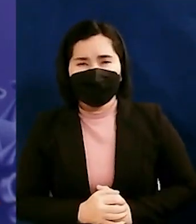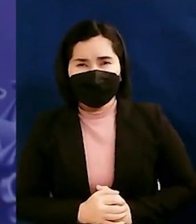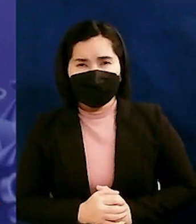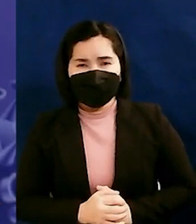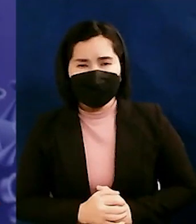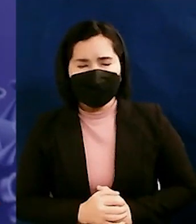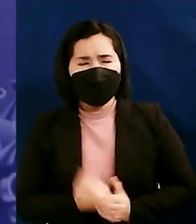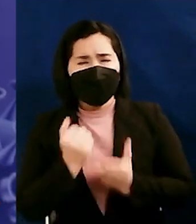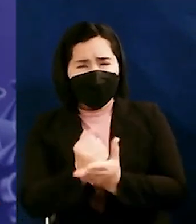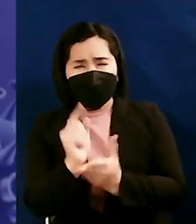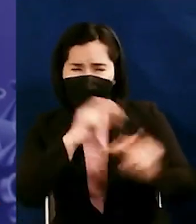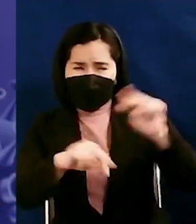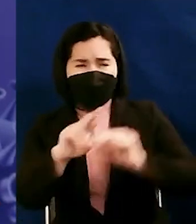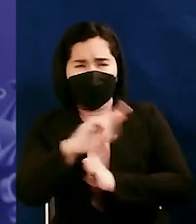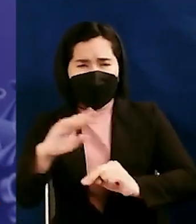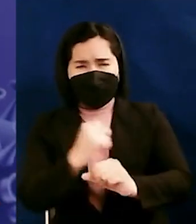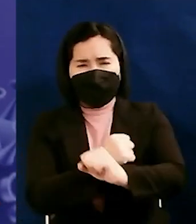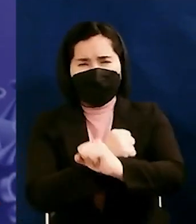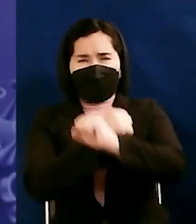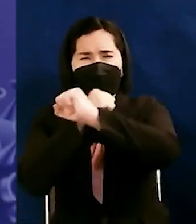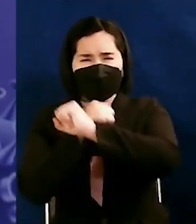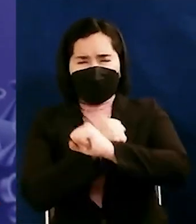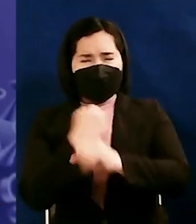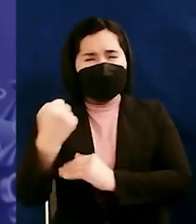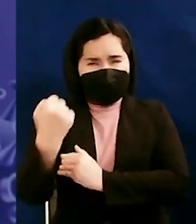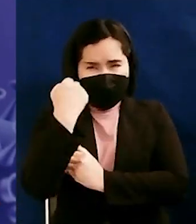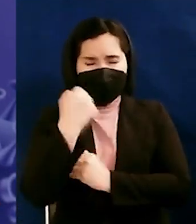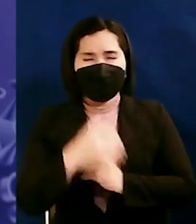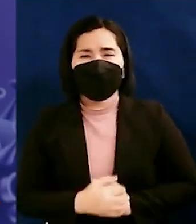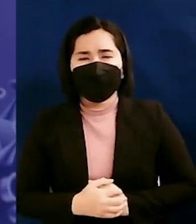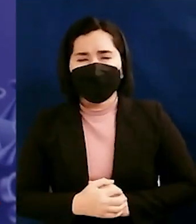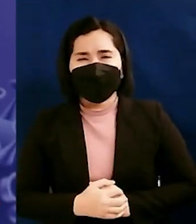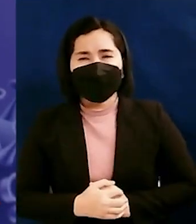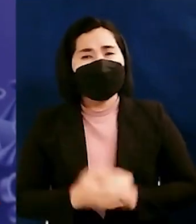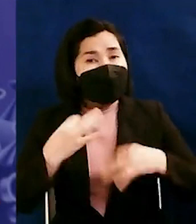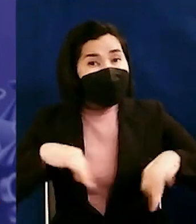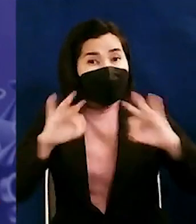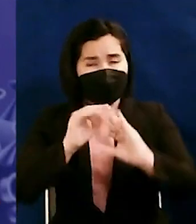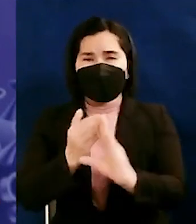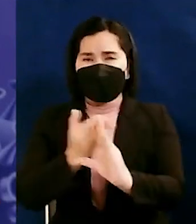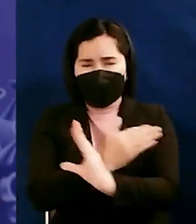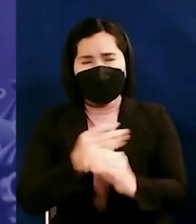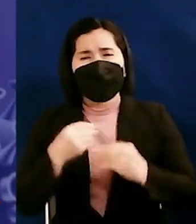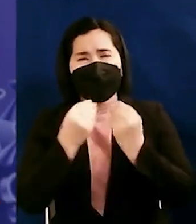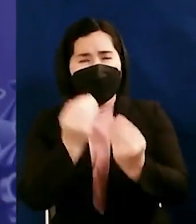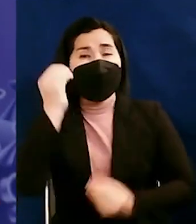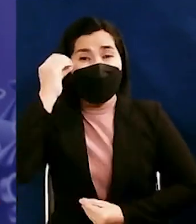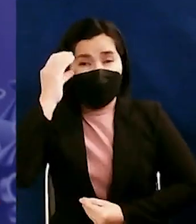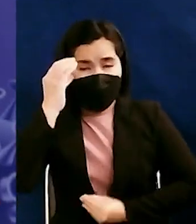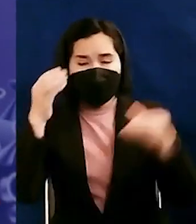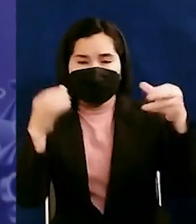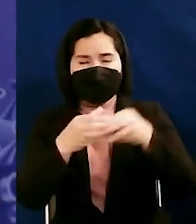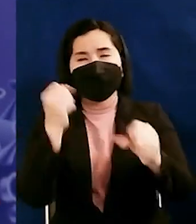ระบบเนี้ยมีความมั่นคงปลอดภัยมากขึ้นกว่าเดิมสิ่งที่สำคัญก็คือการให้ความรู้หรือสร้างความตระหนักรู้กับบุคลาก